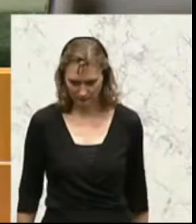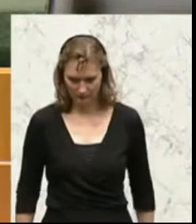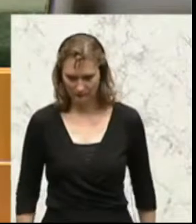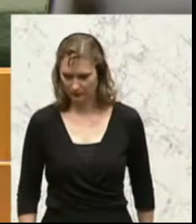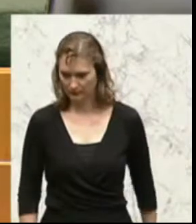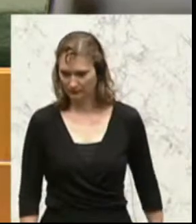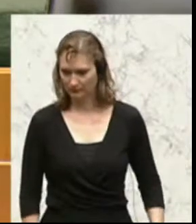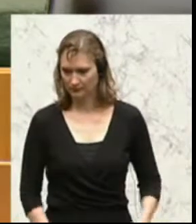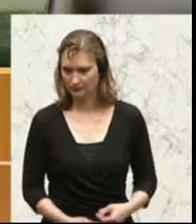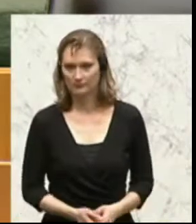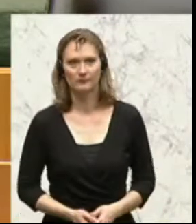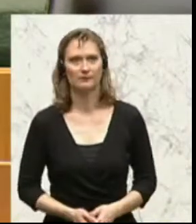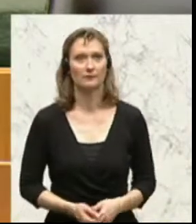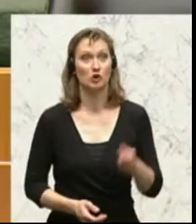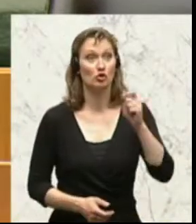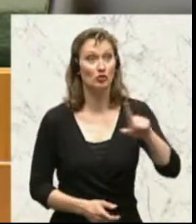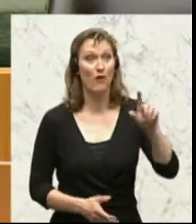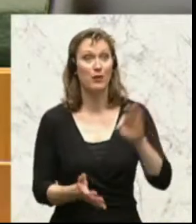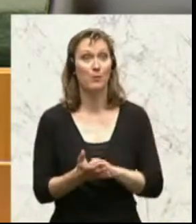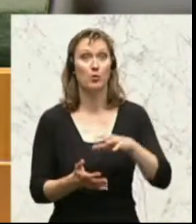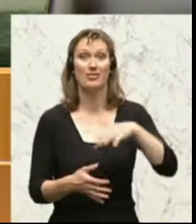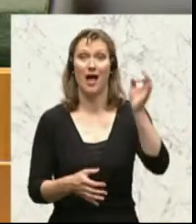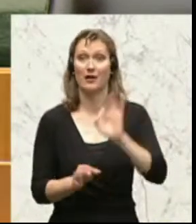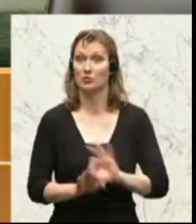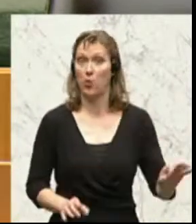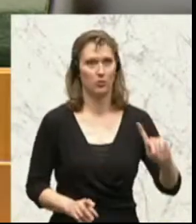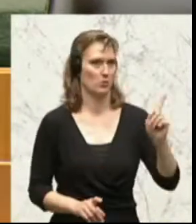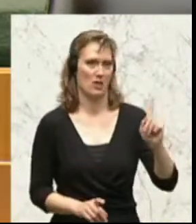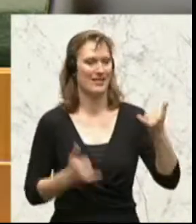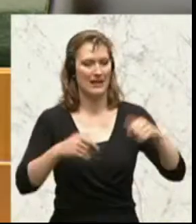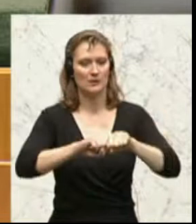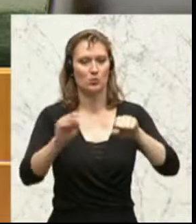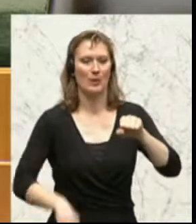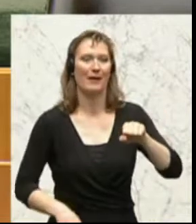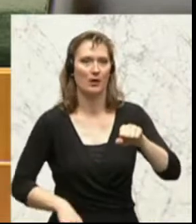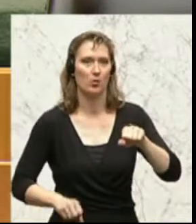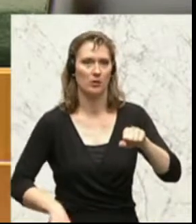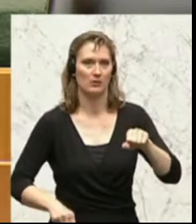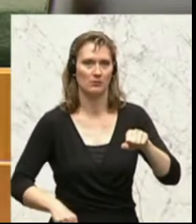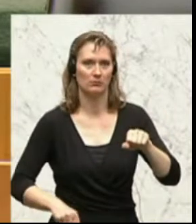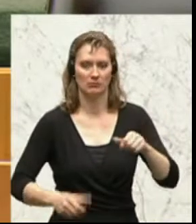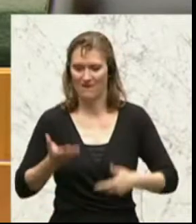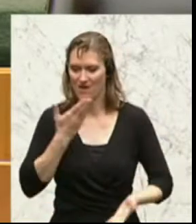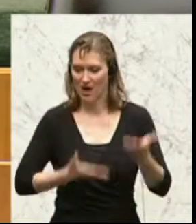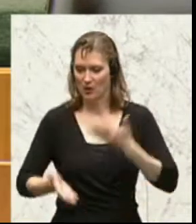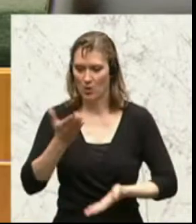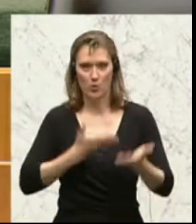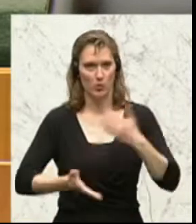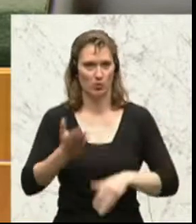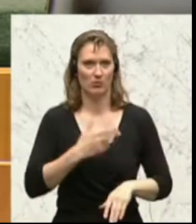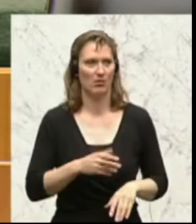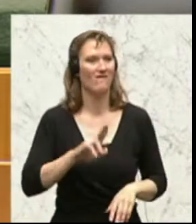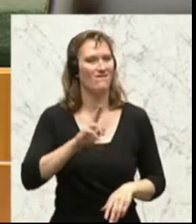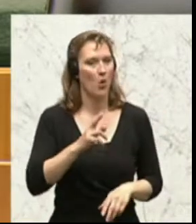nicht zum 12. Punkt der Tagesordnung, sondern ich unterbreche jetzt die Verhandlungen, damit die verlangte Behandlung